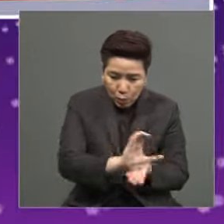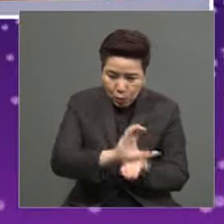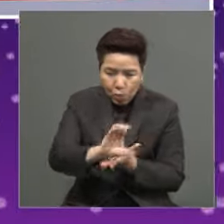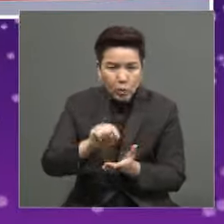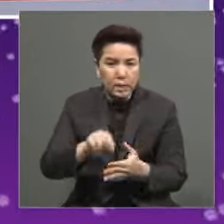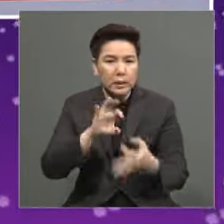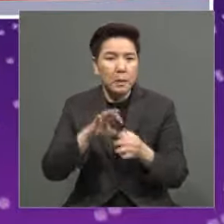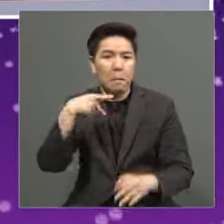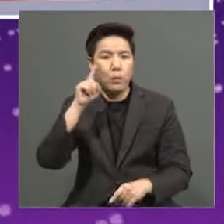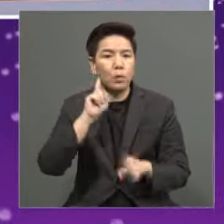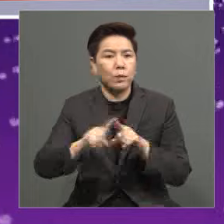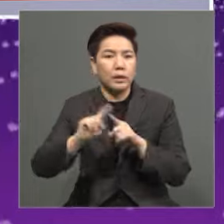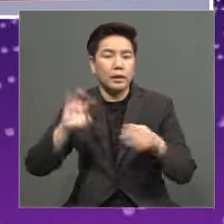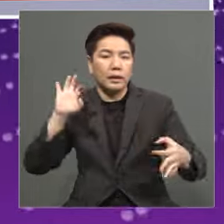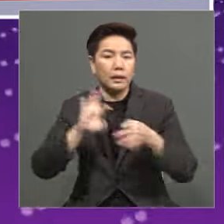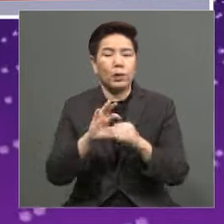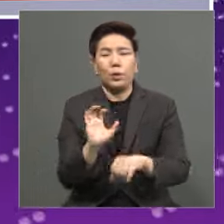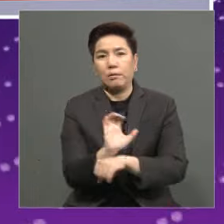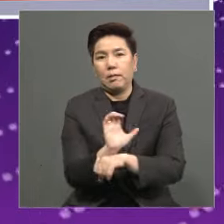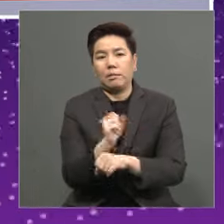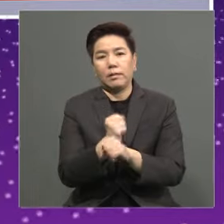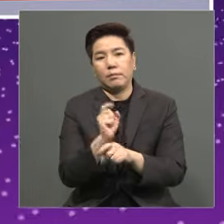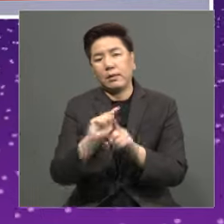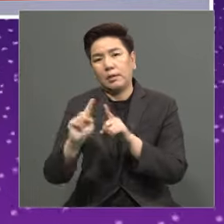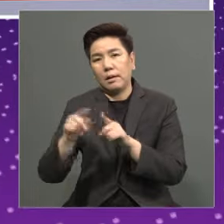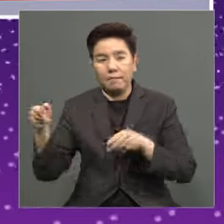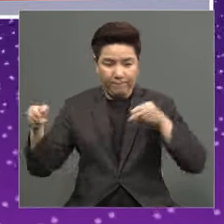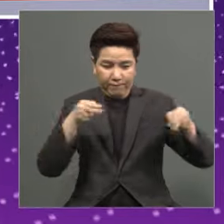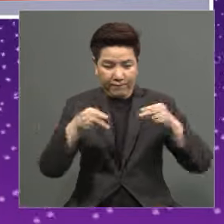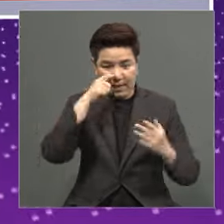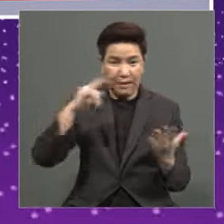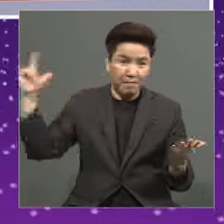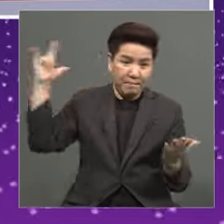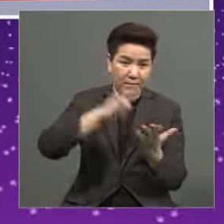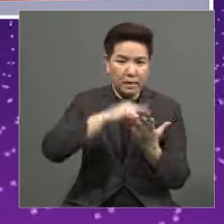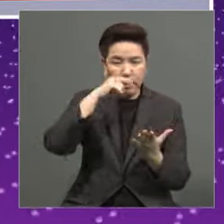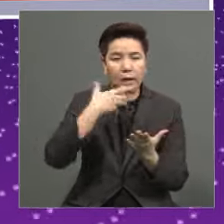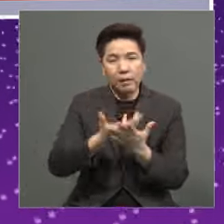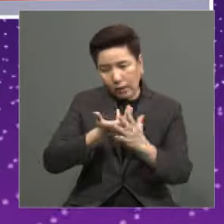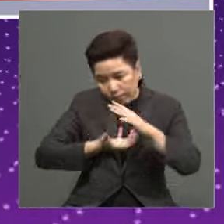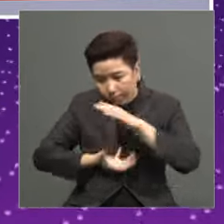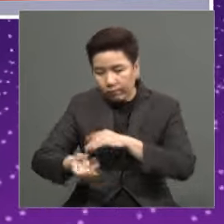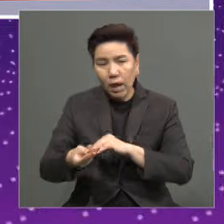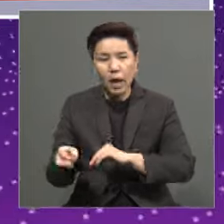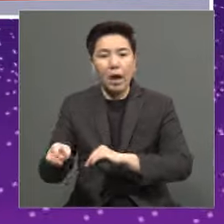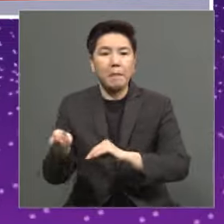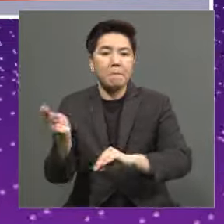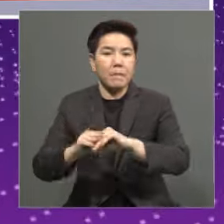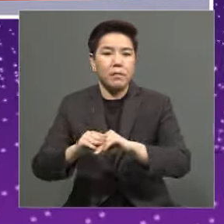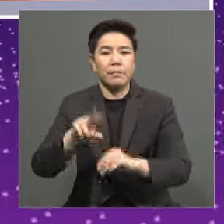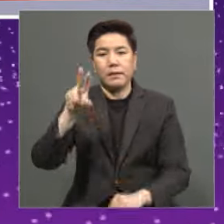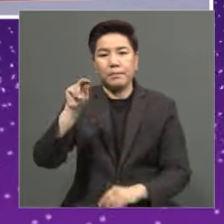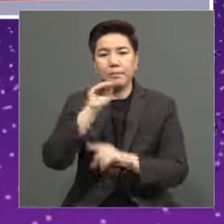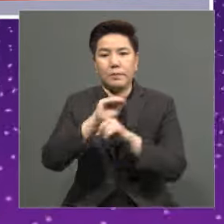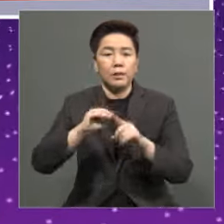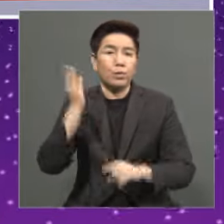ให้สิทธิประโยชน์นะคะกับอุตสาหกรรมภาพยนตร์ที่เข้ามาถ่ายทำในไทยให้ได้รับเครดิตเงินคืนเนี่ยเพิ่ม 30%